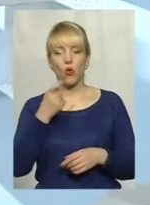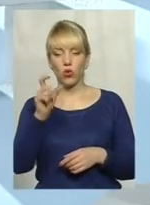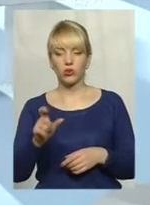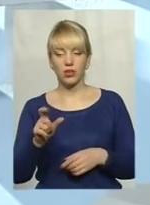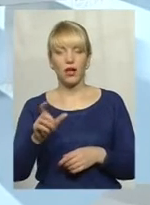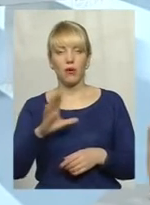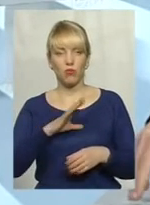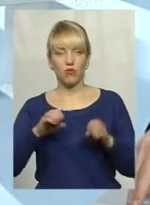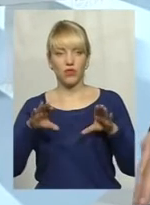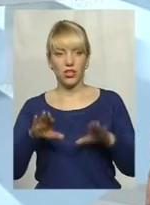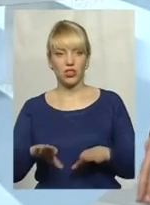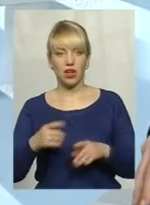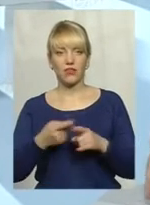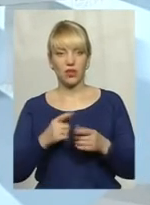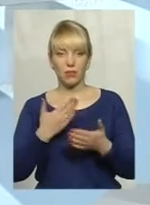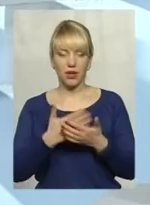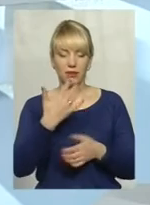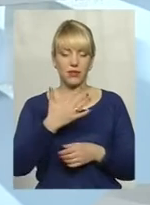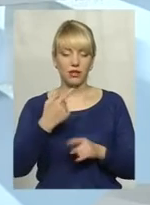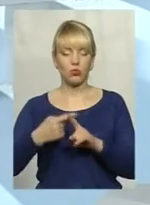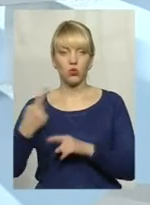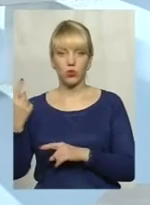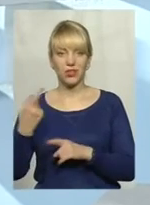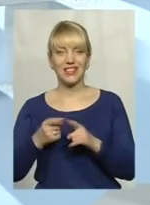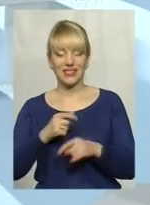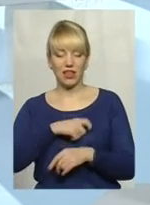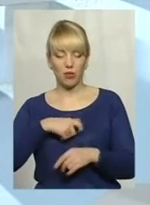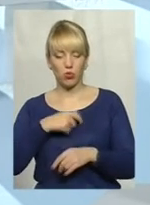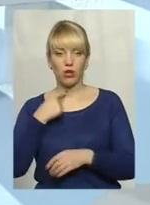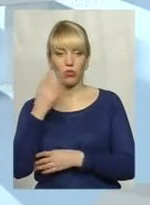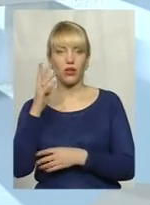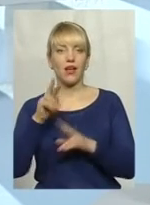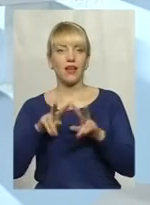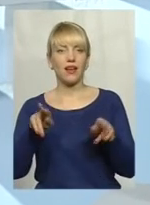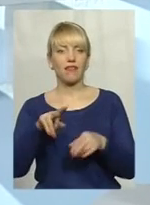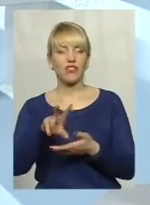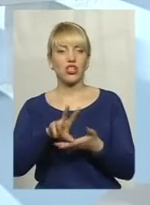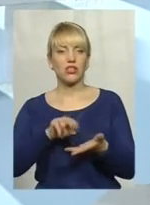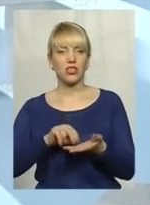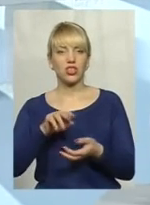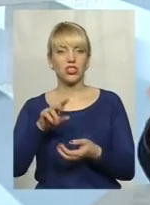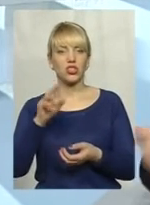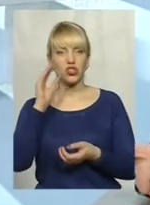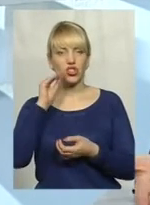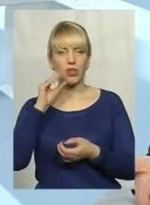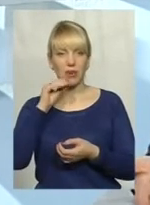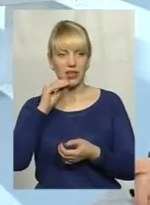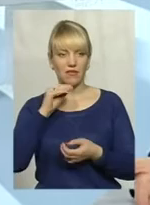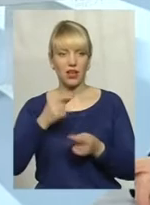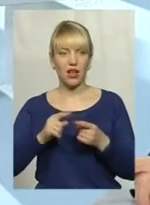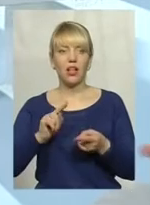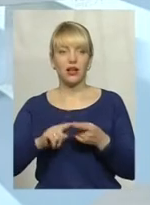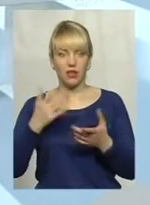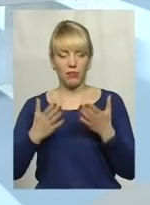50 плюс 1, якраз цей один депутат голосував, от як в нас по Шепетівці, 50 плюс 1, і якраз цей депутат один